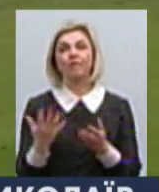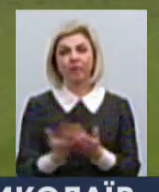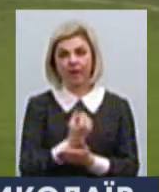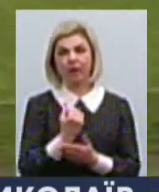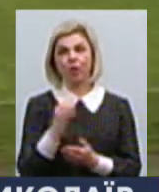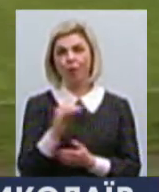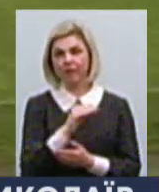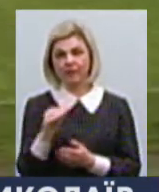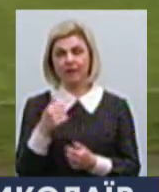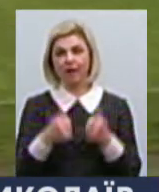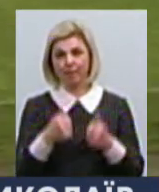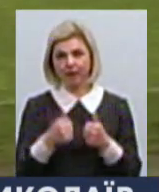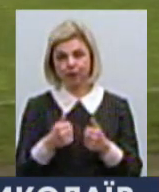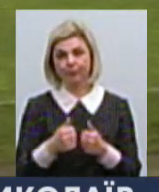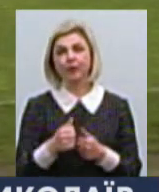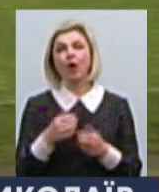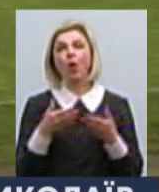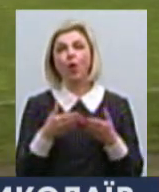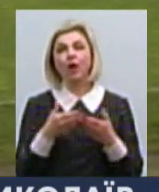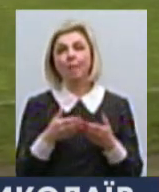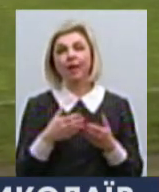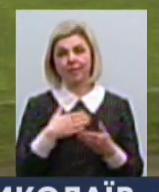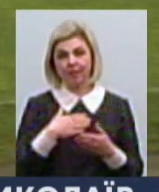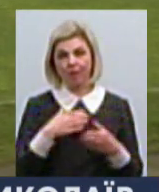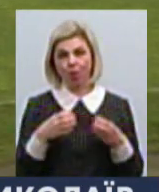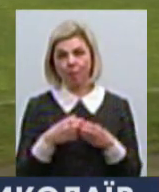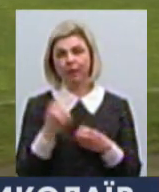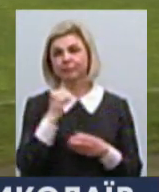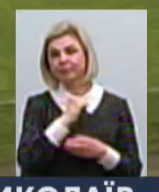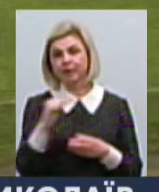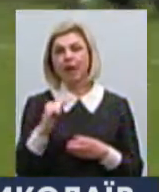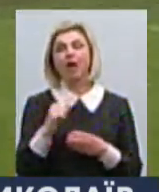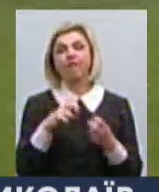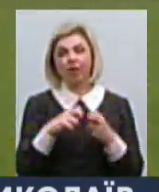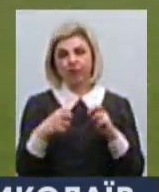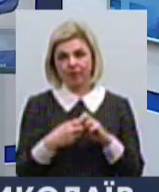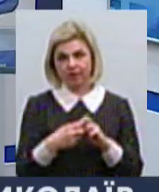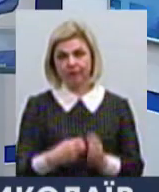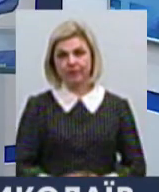під керівництвом Сергія Шищенка. Корабели на виїзді перемогли Івано-Франківське Прикарпаття.